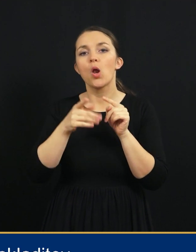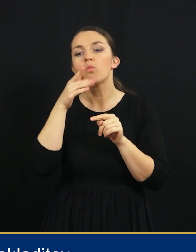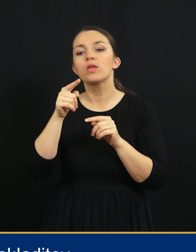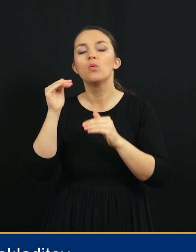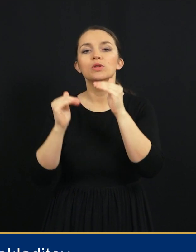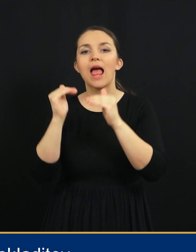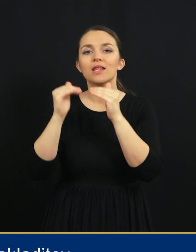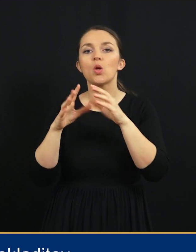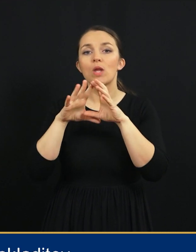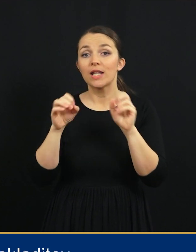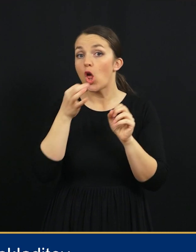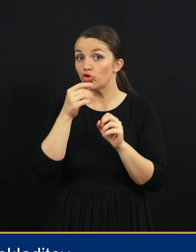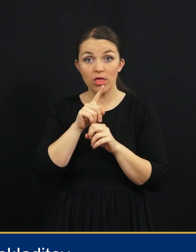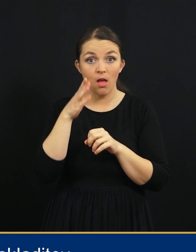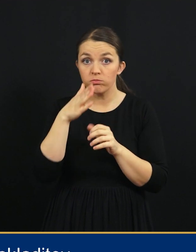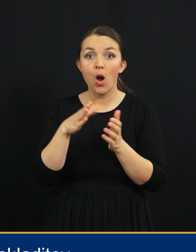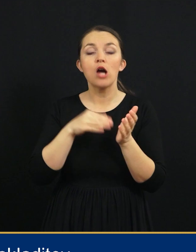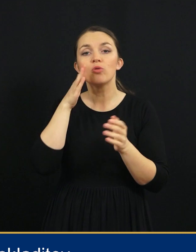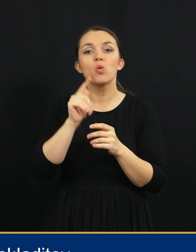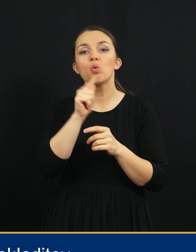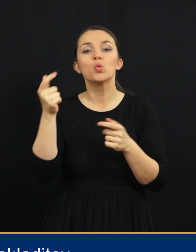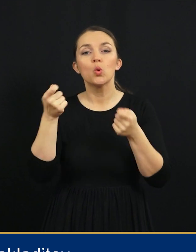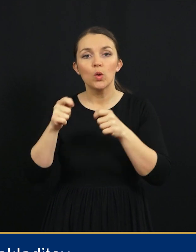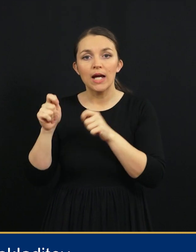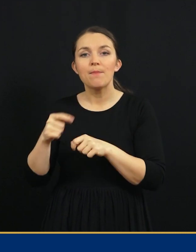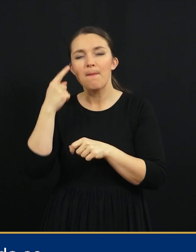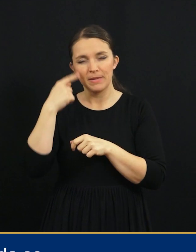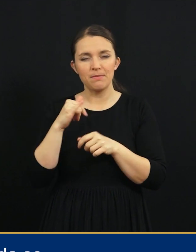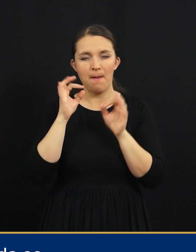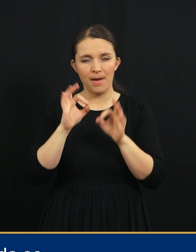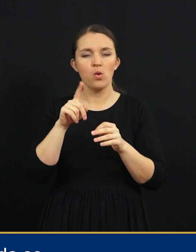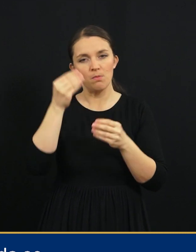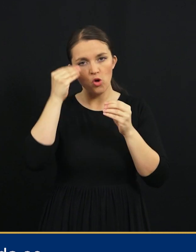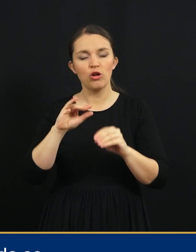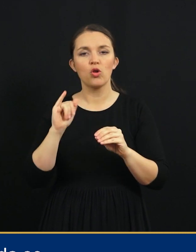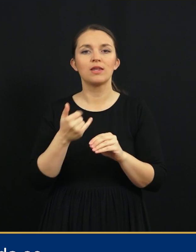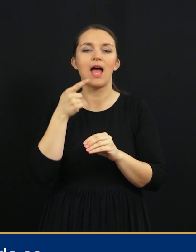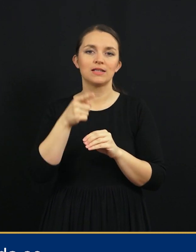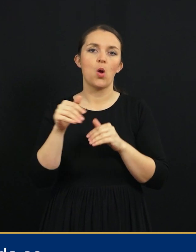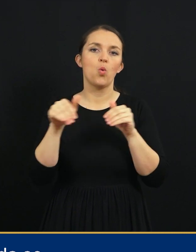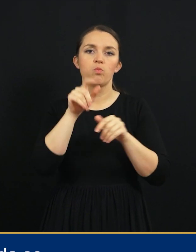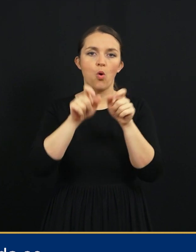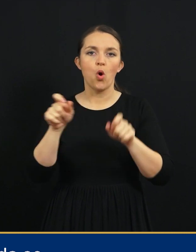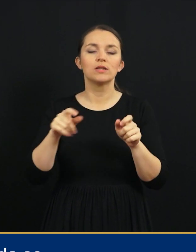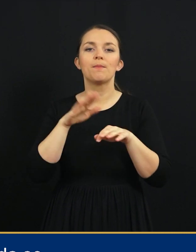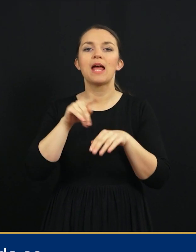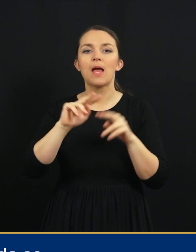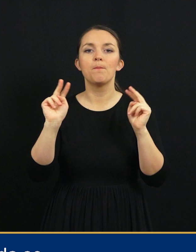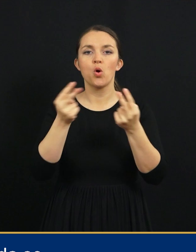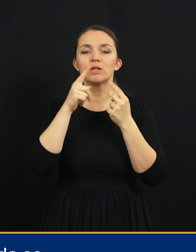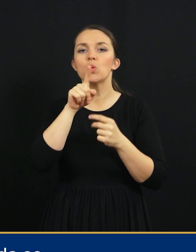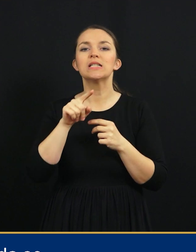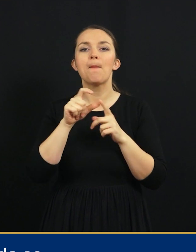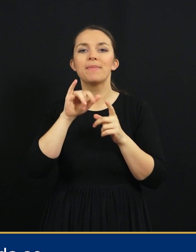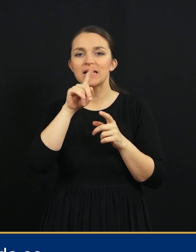bo ta uskladitev zgodila, če se ne bo, kakšni bodo drugi ukrepi. Mislim, da je prav in pošteno, da se upokojencem na ta poziv